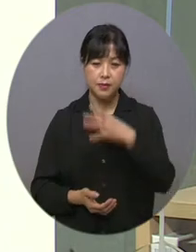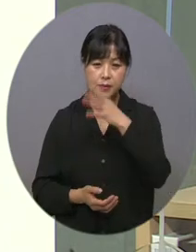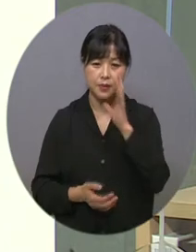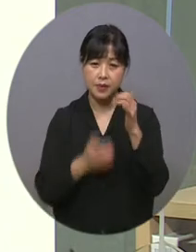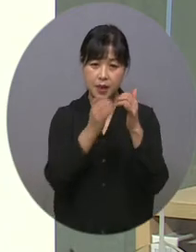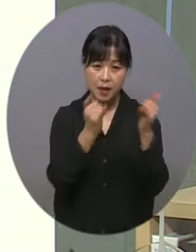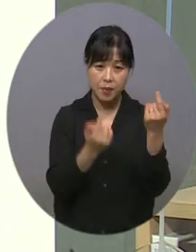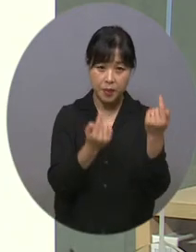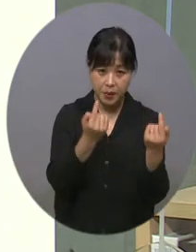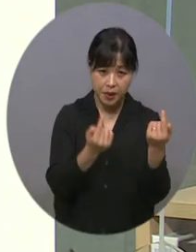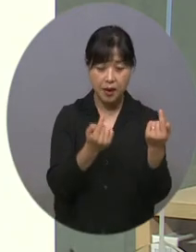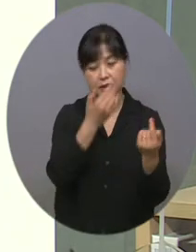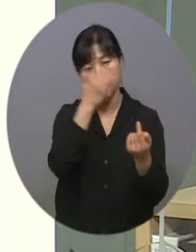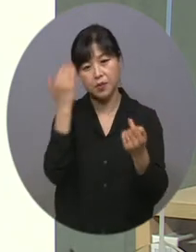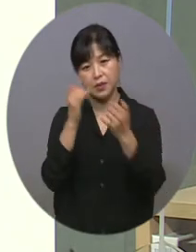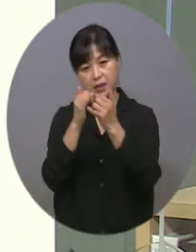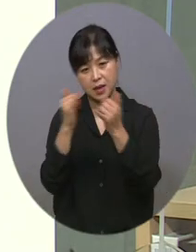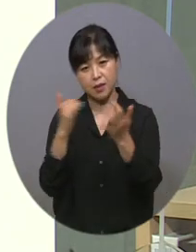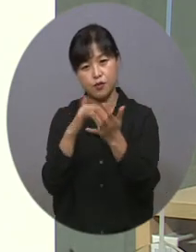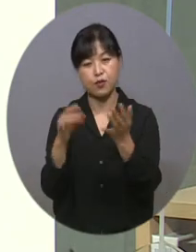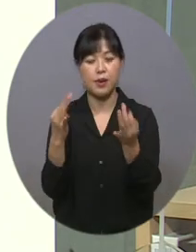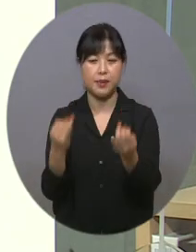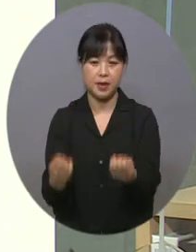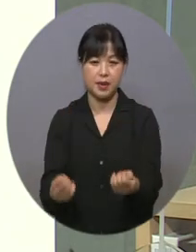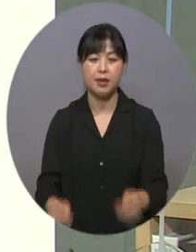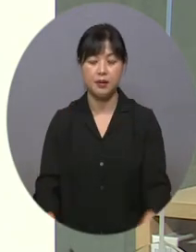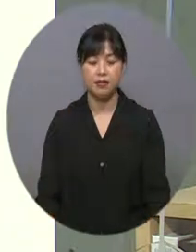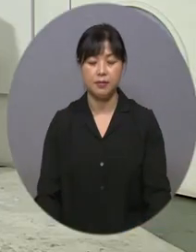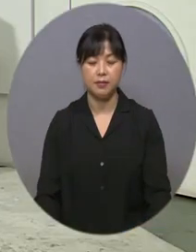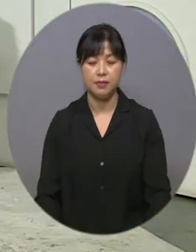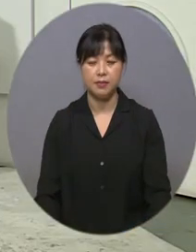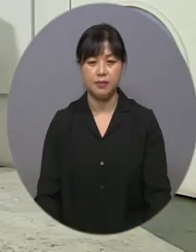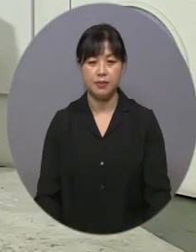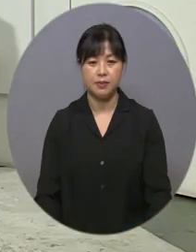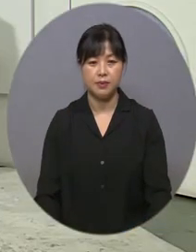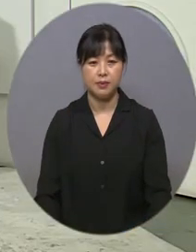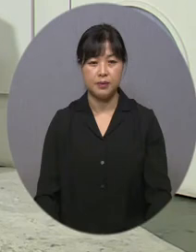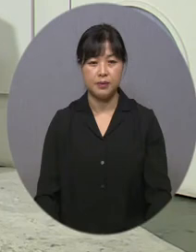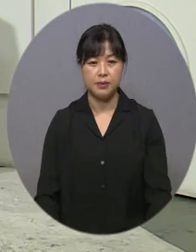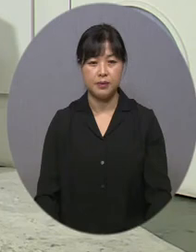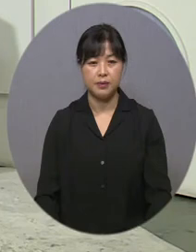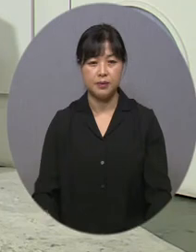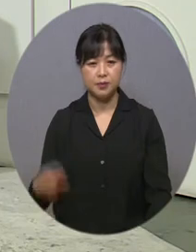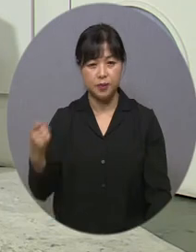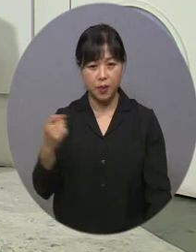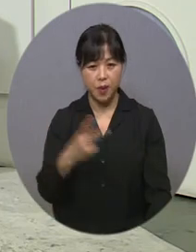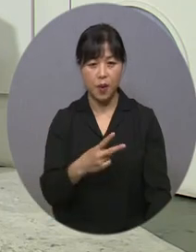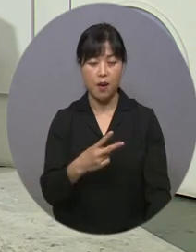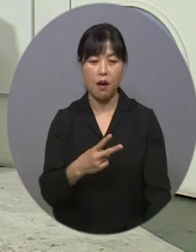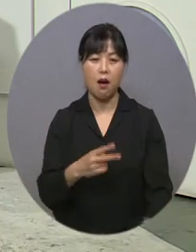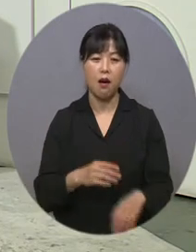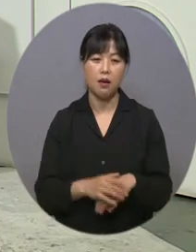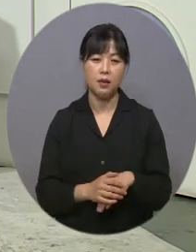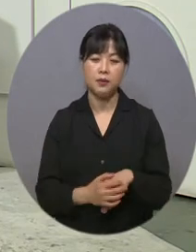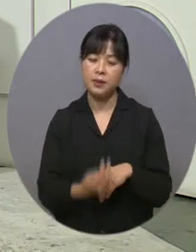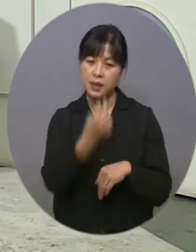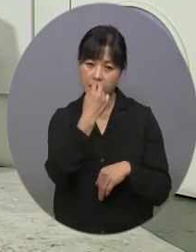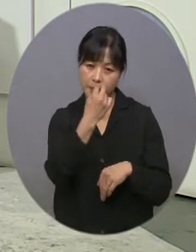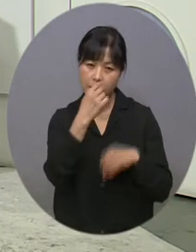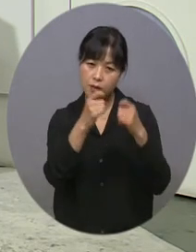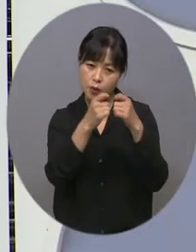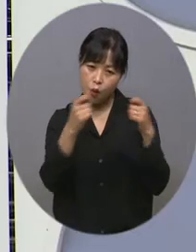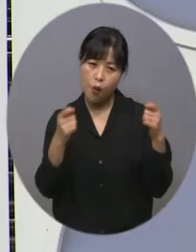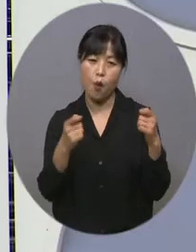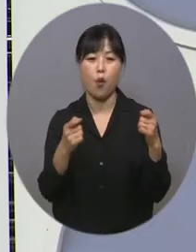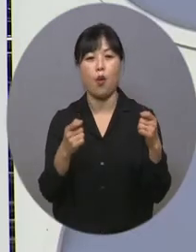그러니까 노년층보다는 젊은층이 인구가 예. 그리고 아무래도 많다. 이제 세계적으로 보면 평균 수명이